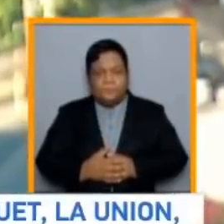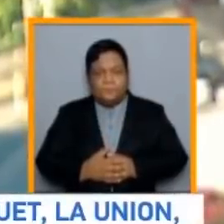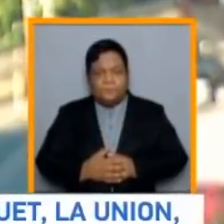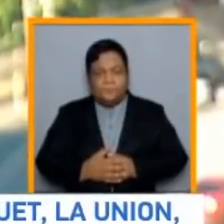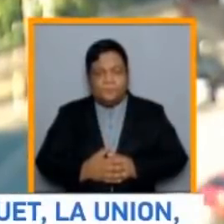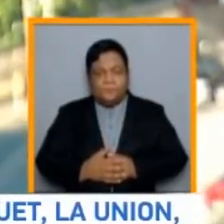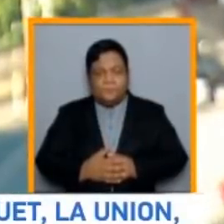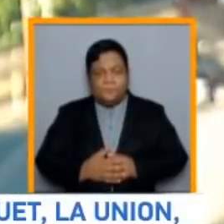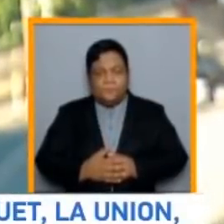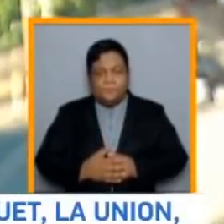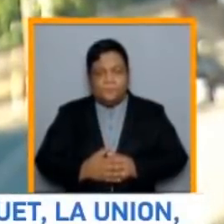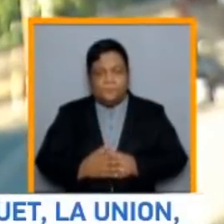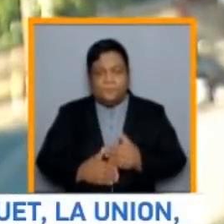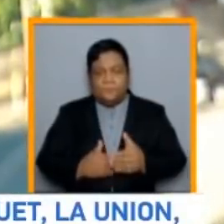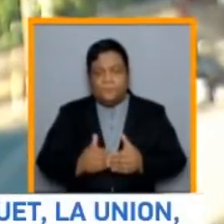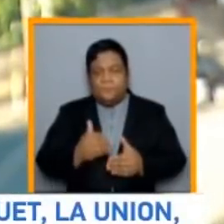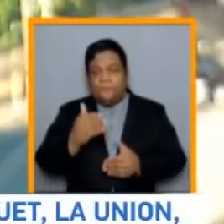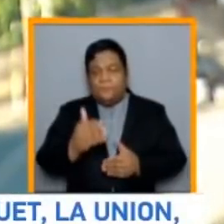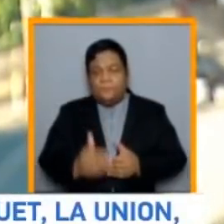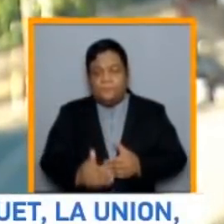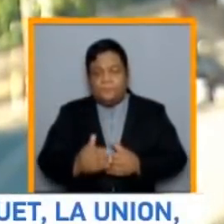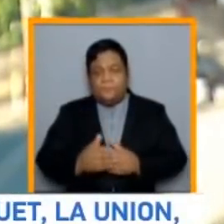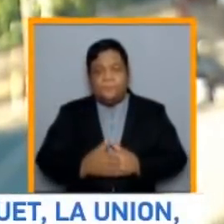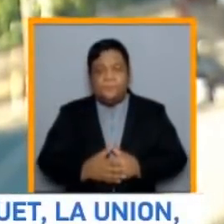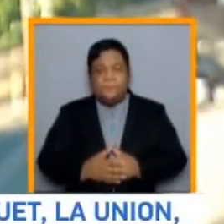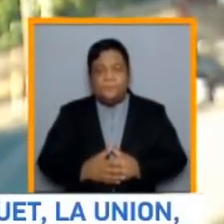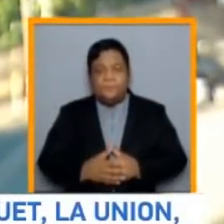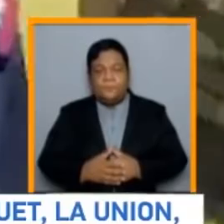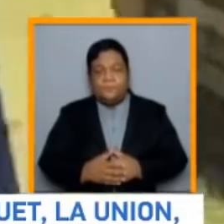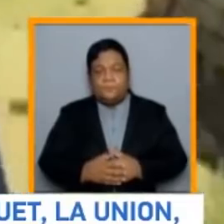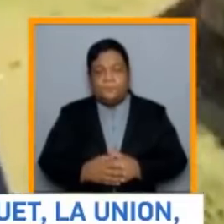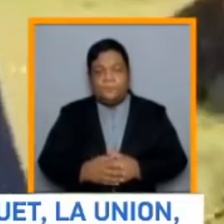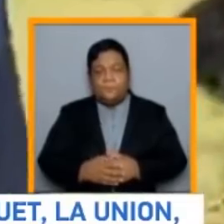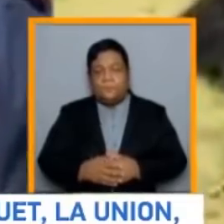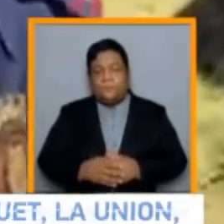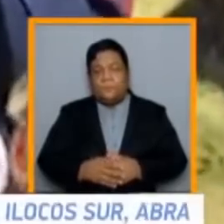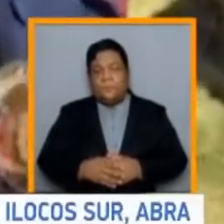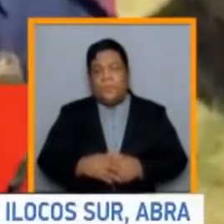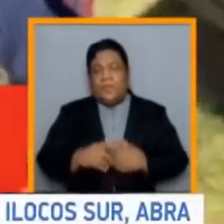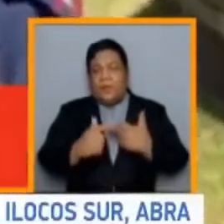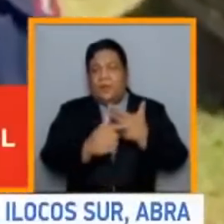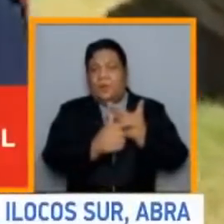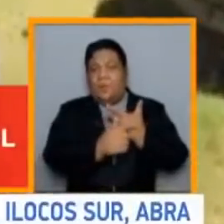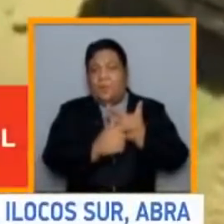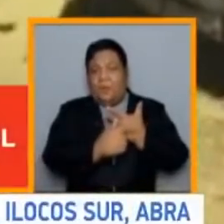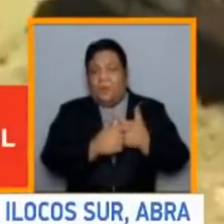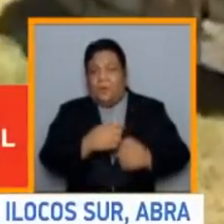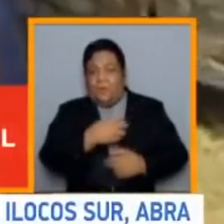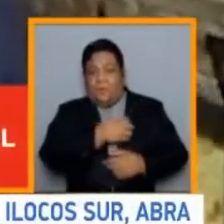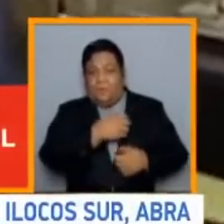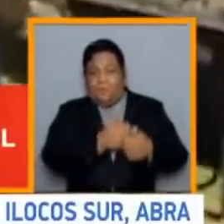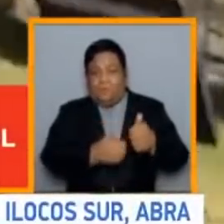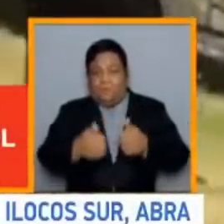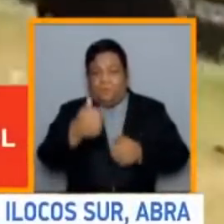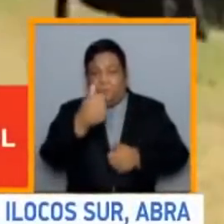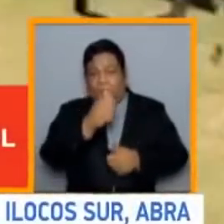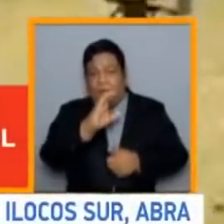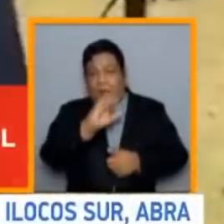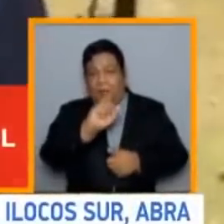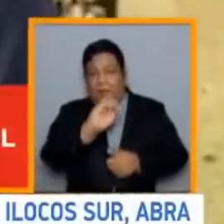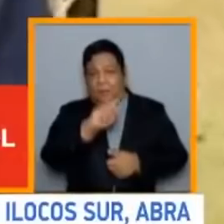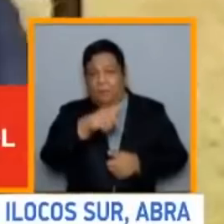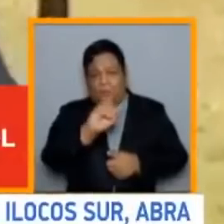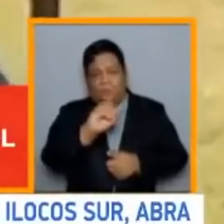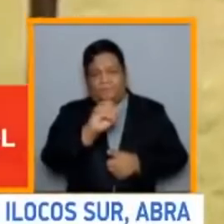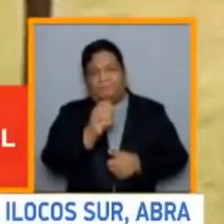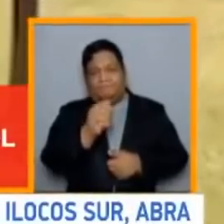Inilis pwesto ang acting provincial police director ng Laguna na si Police Colonel Rogart Campo. Yan ay para bigyan daan ng investigasyon